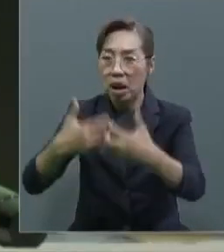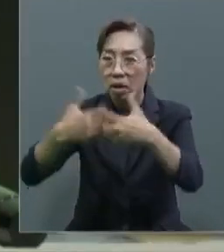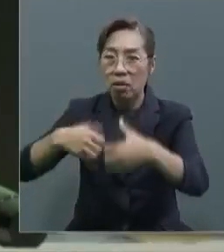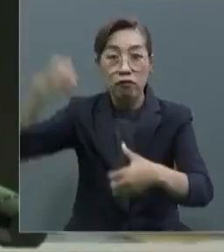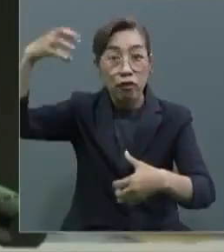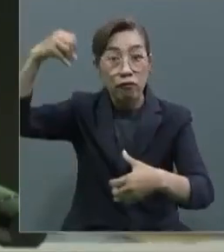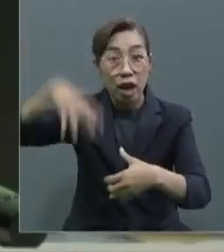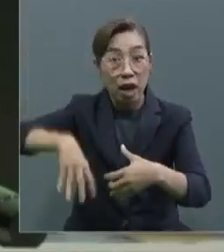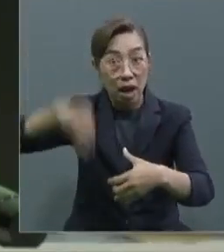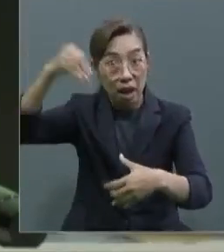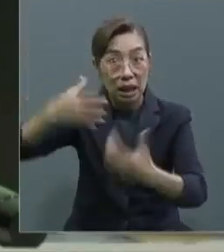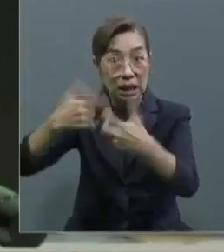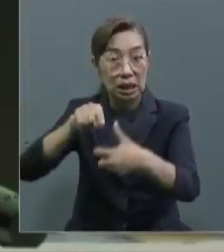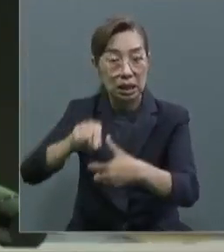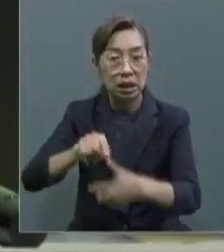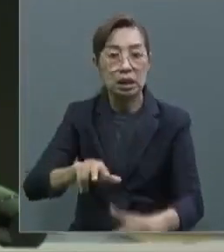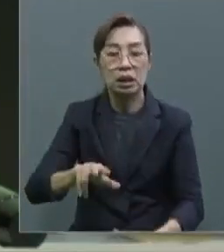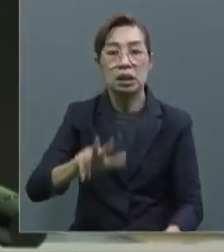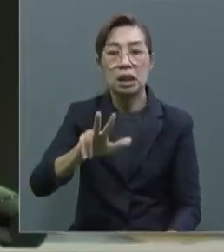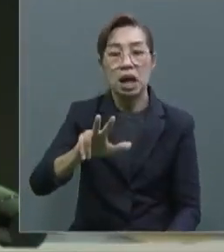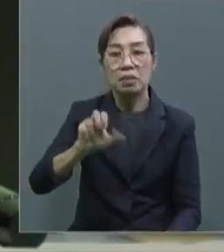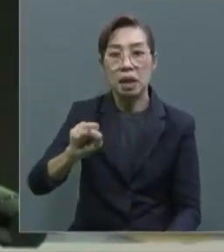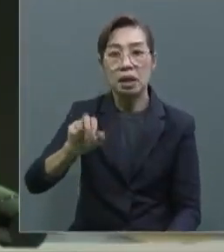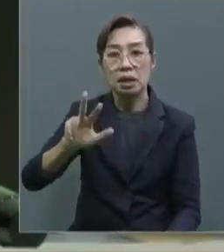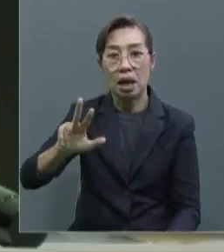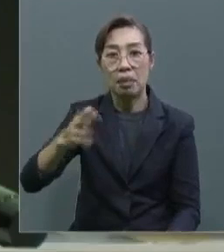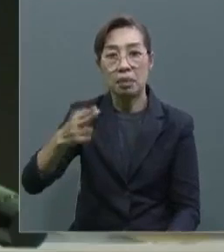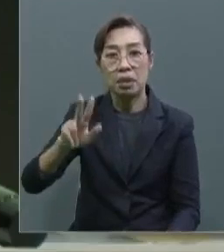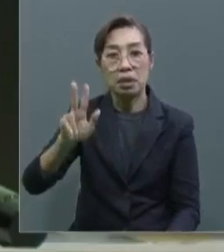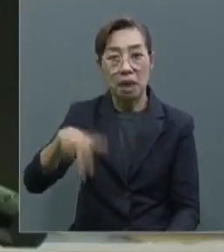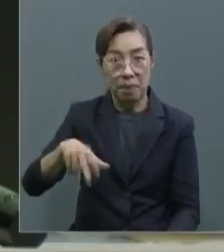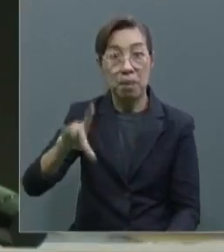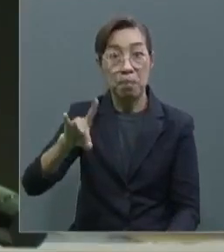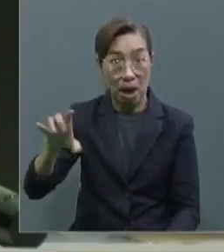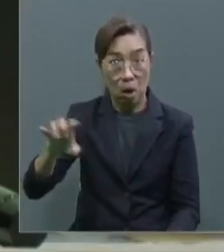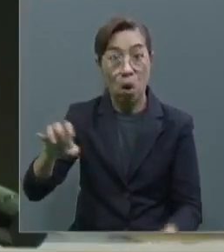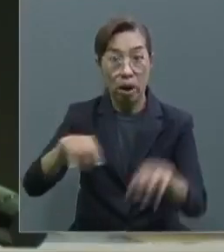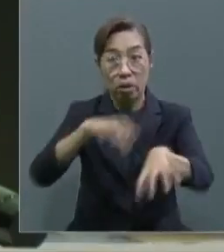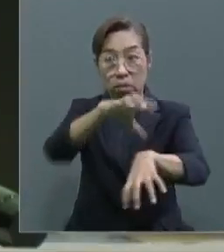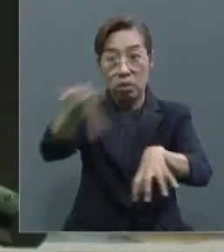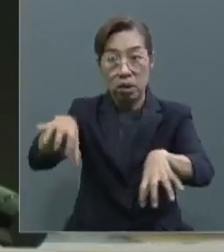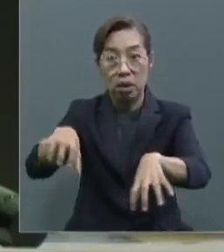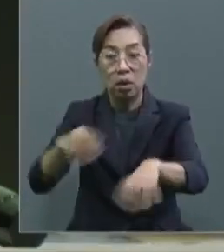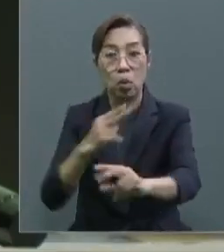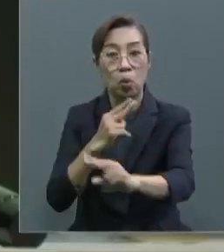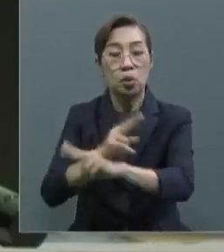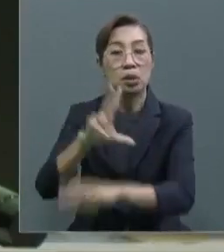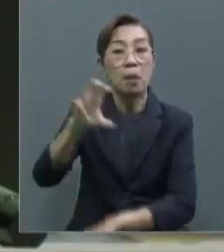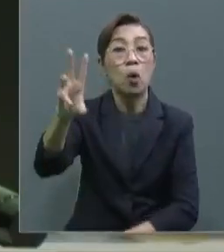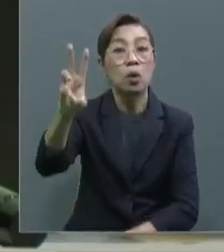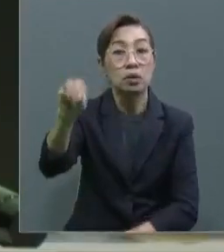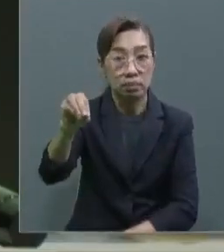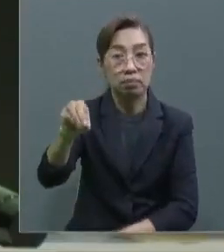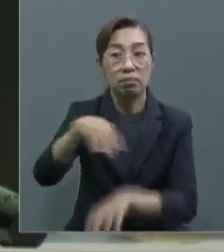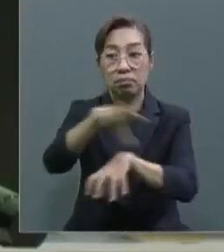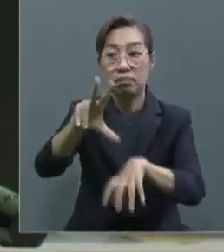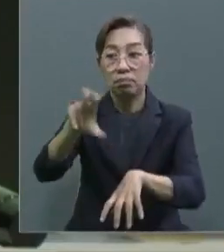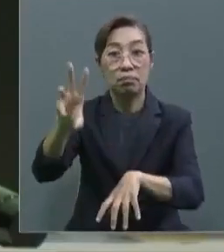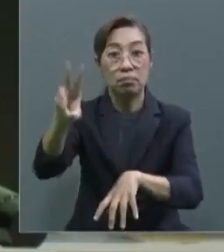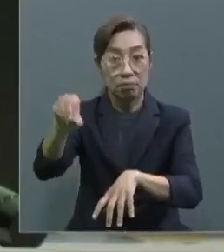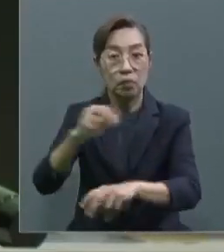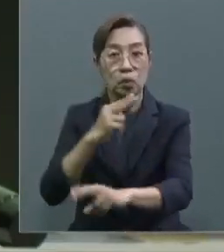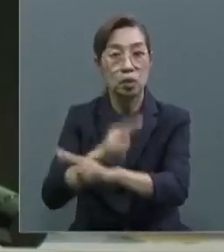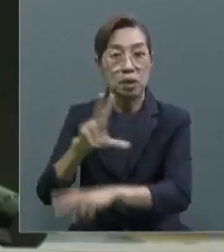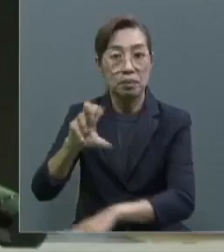า 333,800 บาทต่อแห่งมีทั้งหมด360แห่งนะครับ